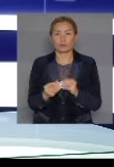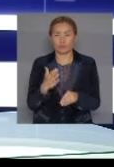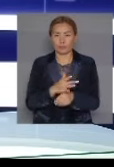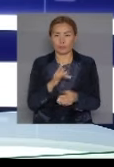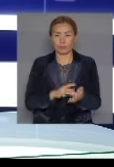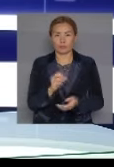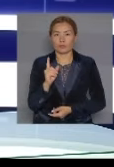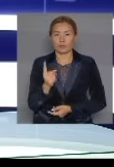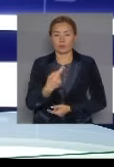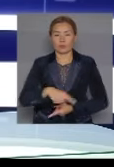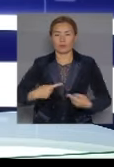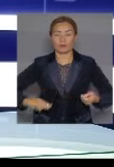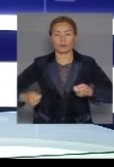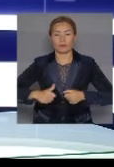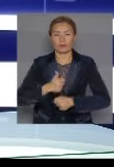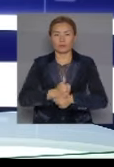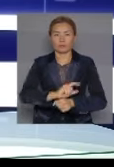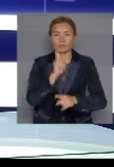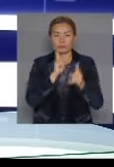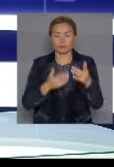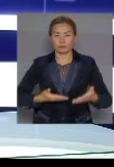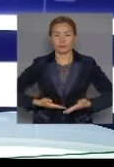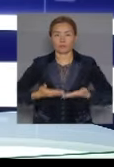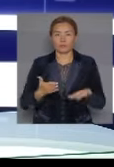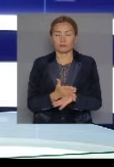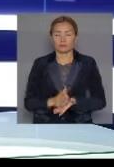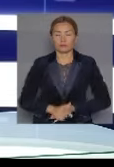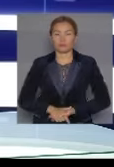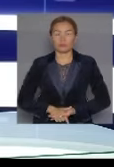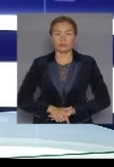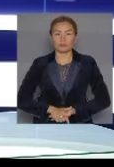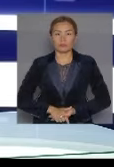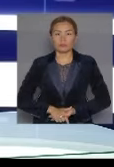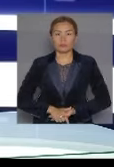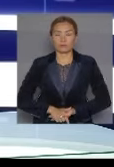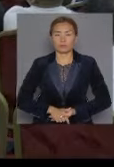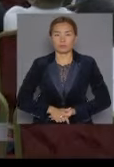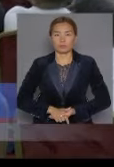қала әкімі бірқатар басқарма басшыларын жиынға шақыртып, арыз-шағымдарға жауап берді.